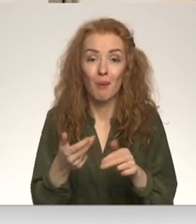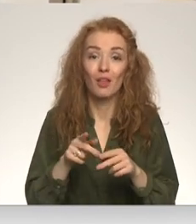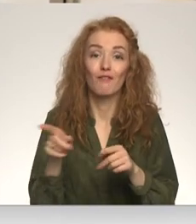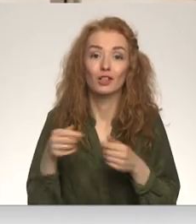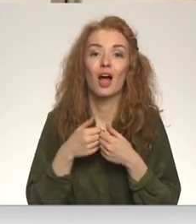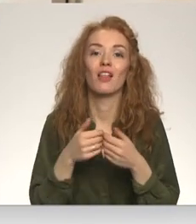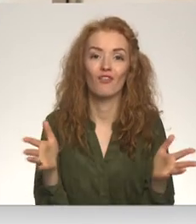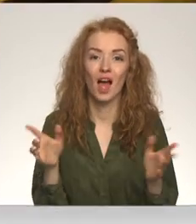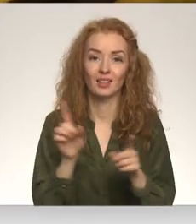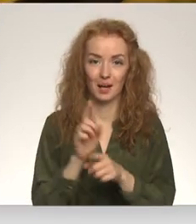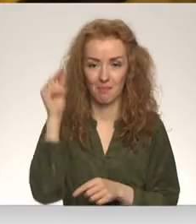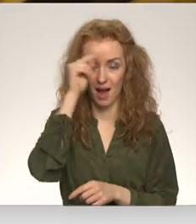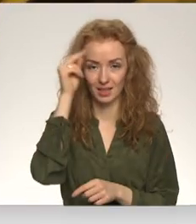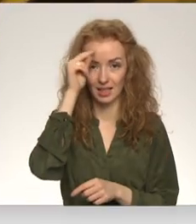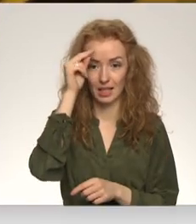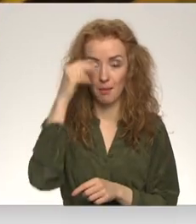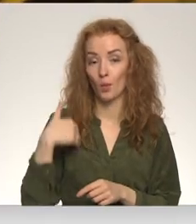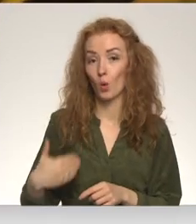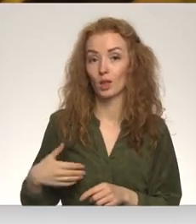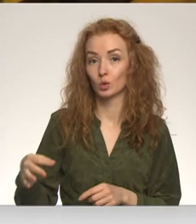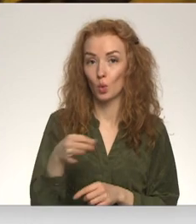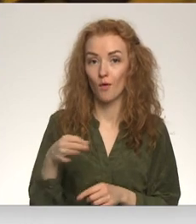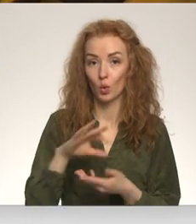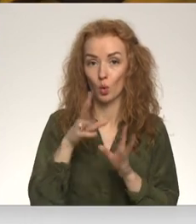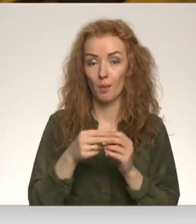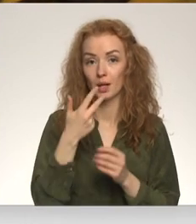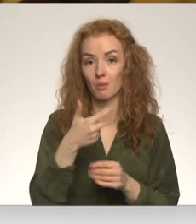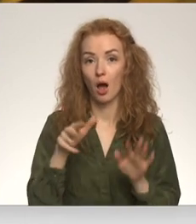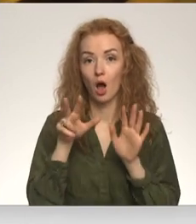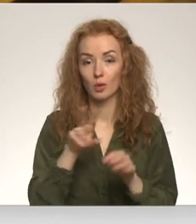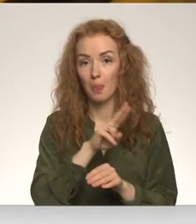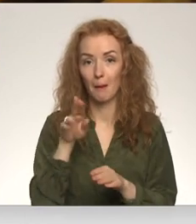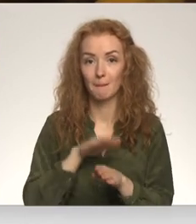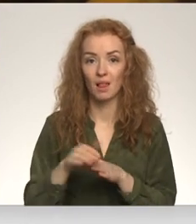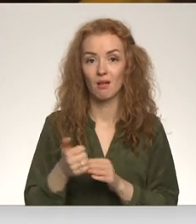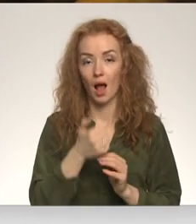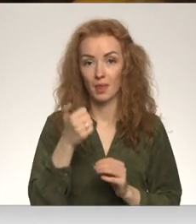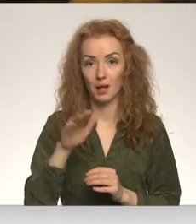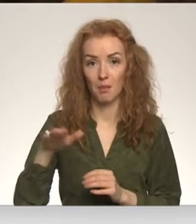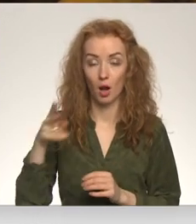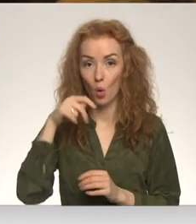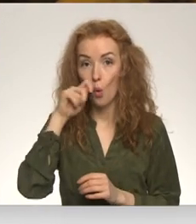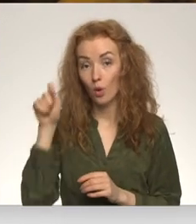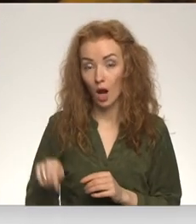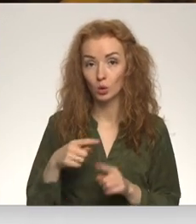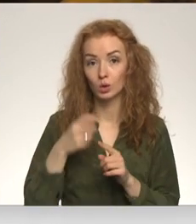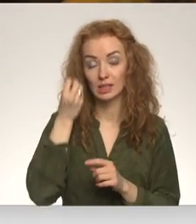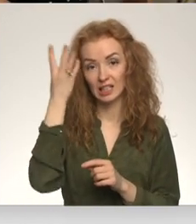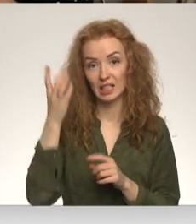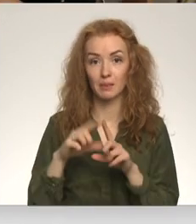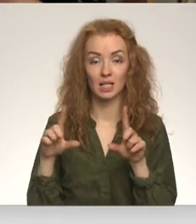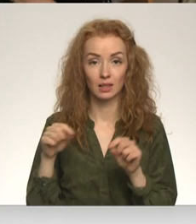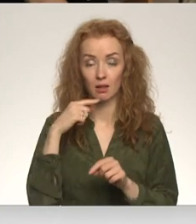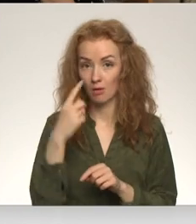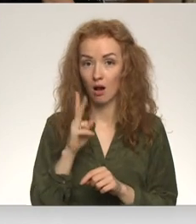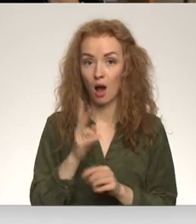arī mācībām. Kuldīgas novadā šobrīd ir 38 nepilngadīgi Ukrainas civiliedzīvotāji. Izglītības pārvaldē stāsta,